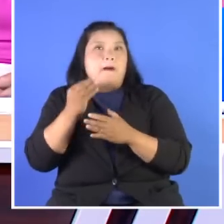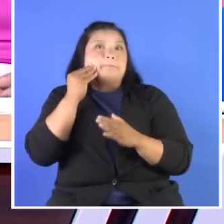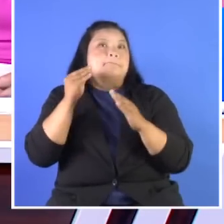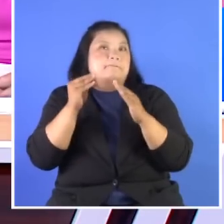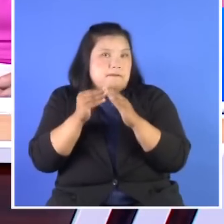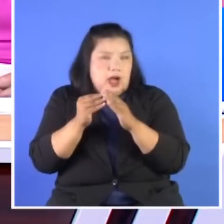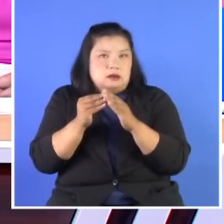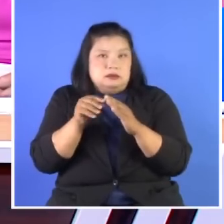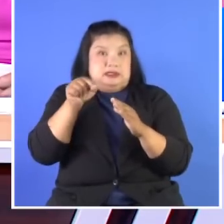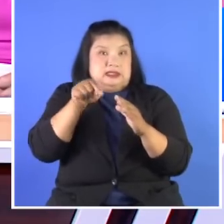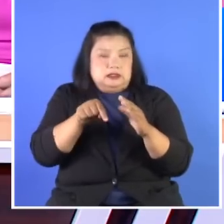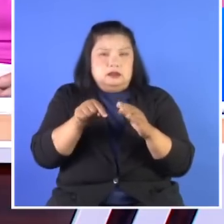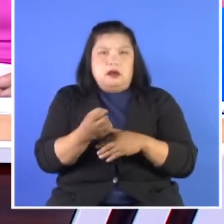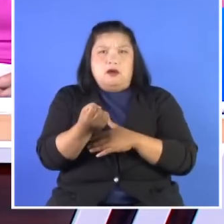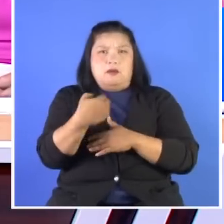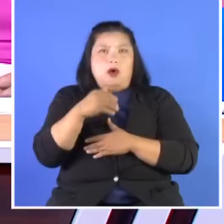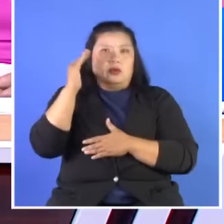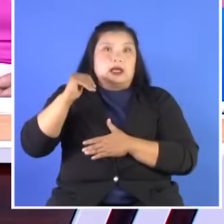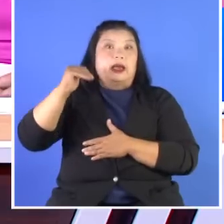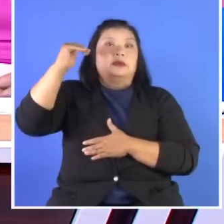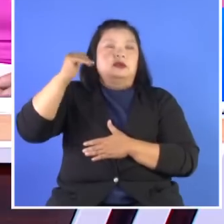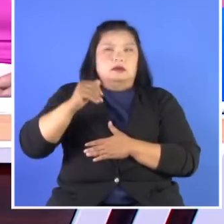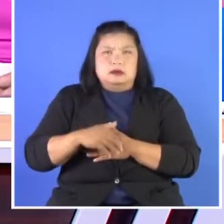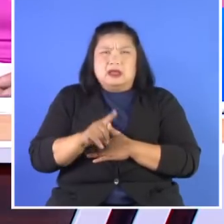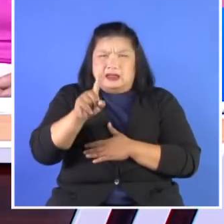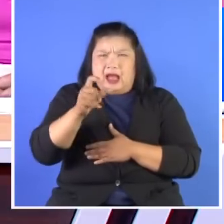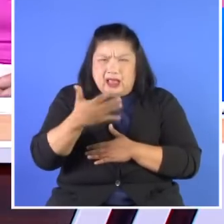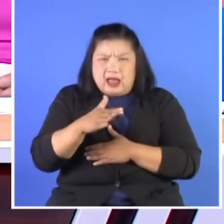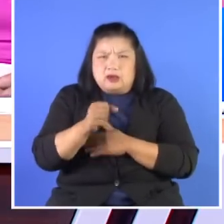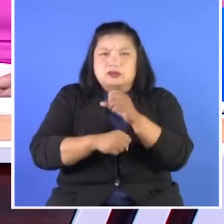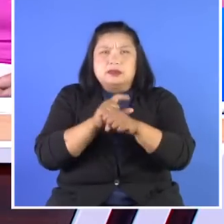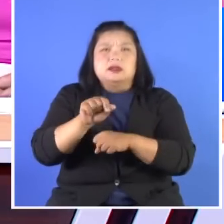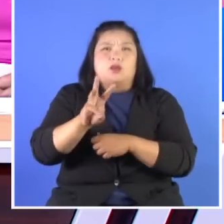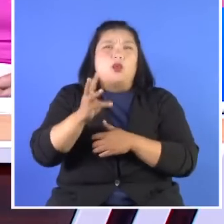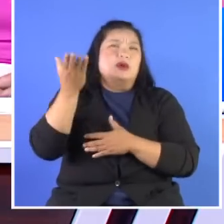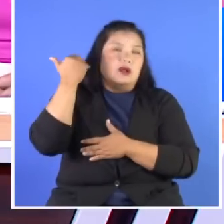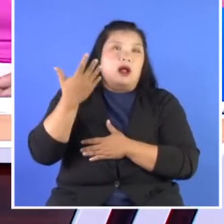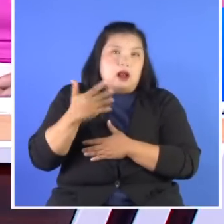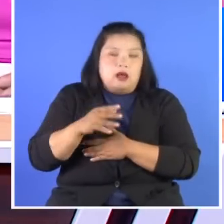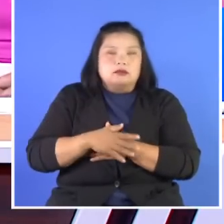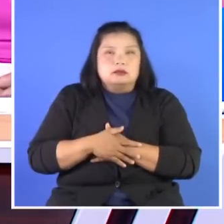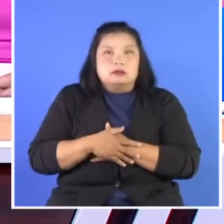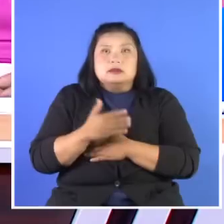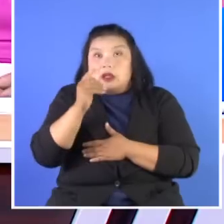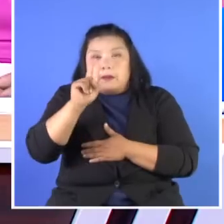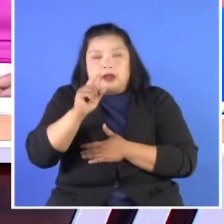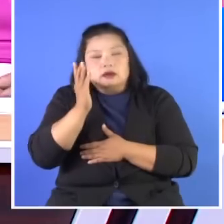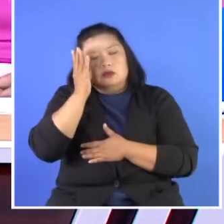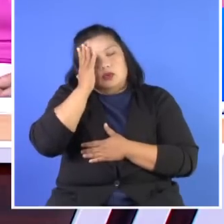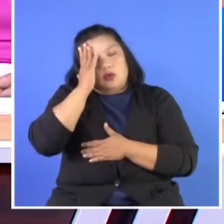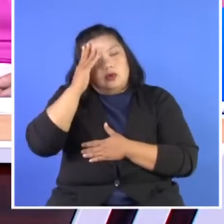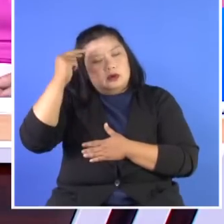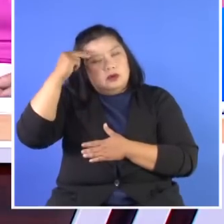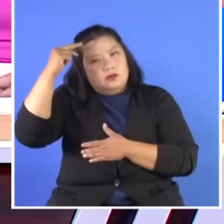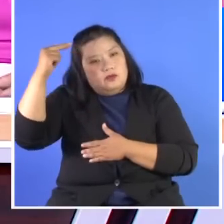มาบอกบอกว่าพี่ชายเนี่ยเสียไปแล้วเมื่อ 26ปีก่อนแล้วพี่ชายมาเข้าฝันพี่ชายเนี่ยบอกว่า